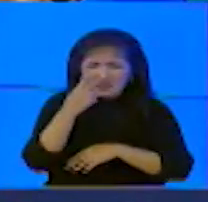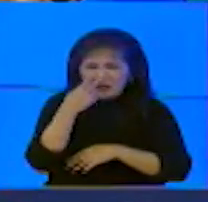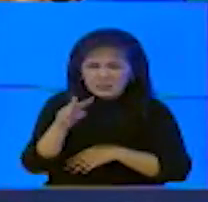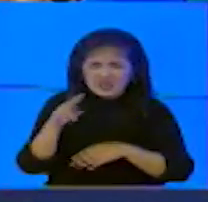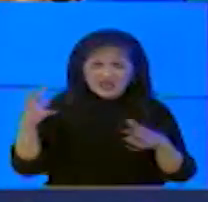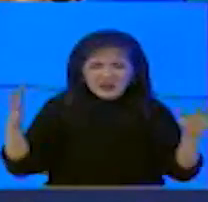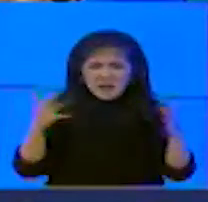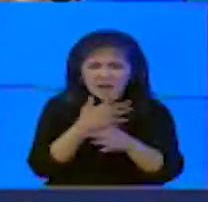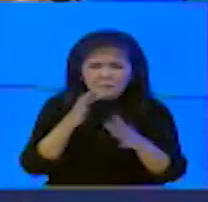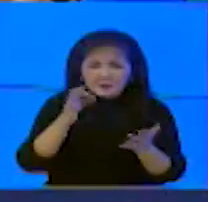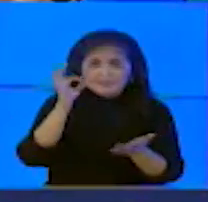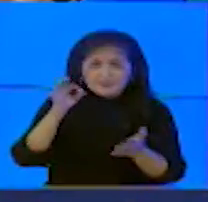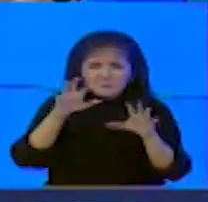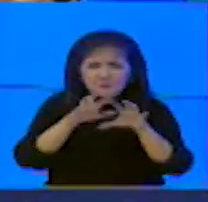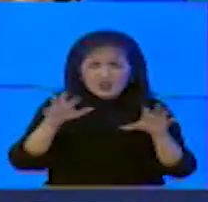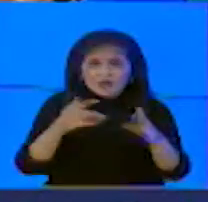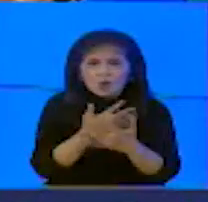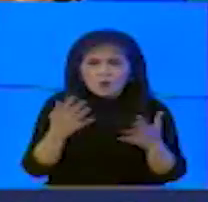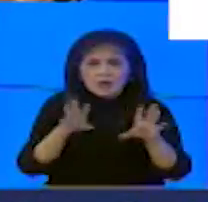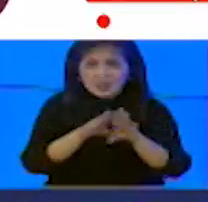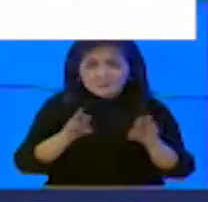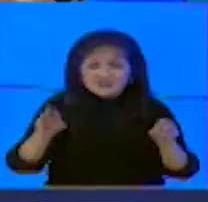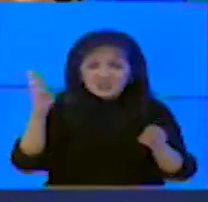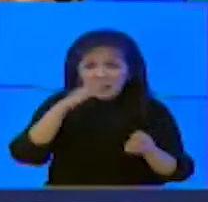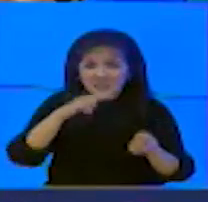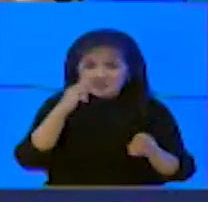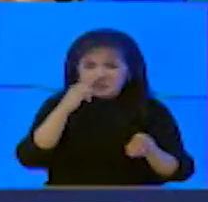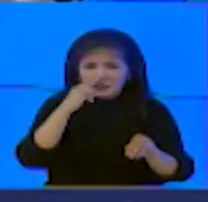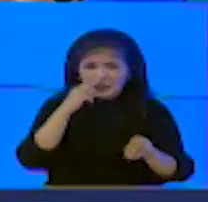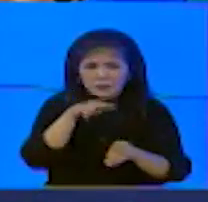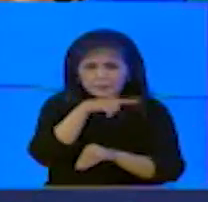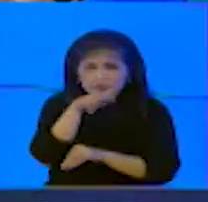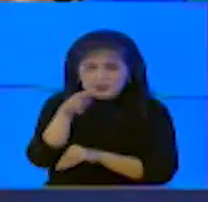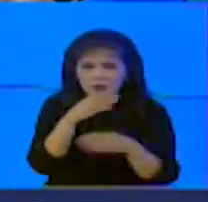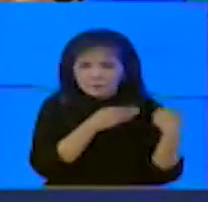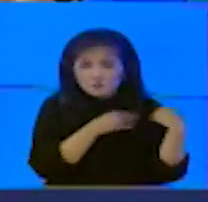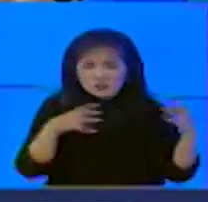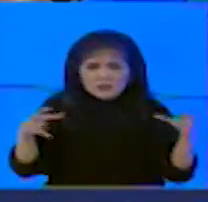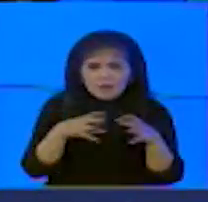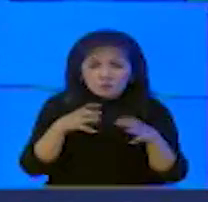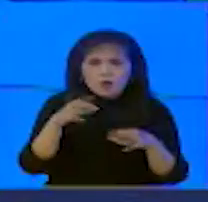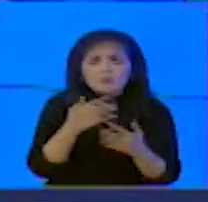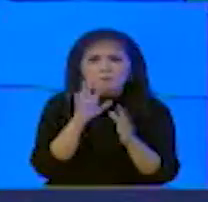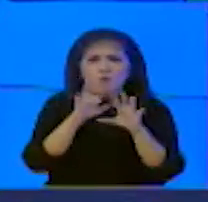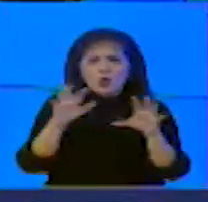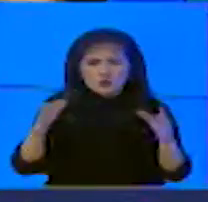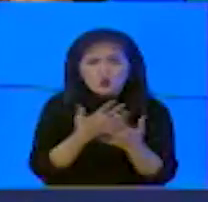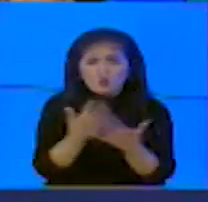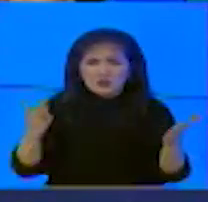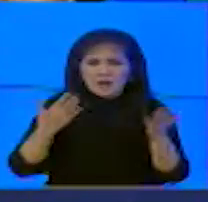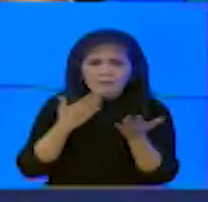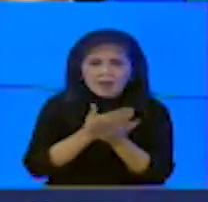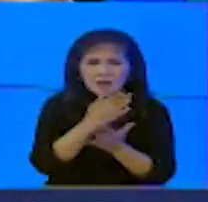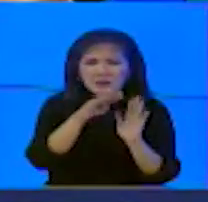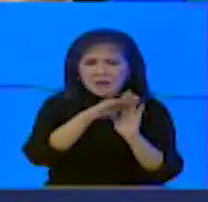banyaknya warga yang pergi bekerja di hari Senin ini. Dari pemeriksaan petugas gabungan, masih banyak warga yang melanggar aturan PSBB